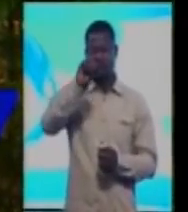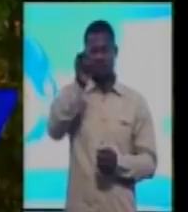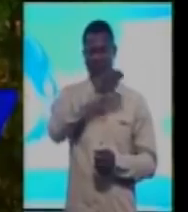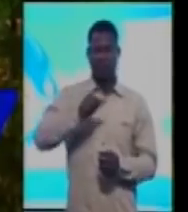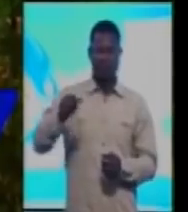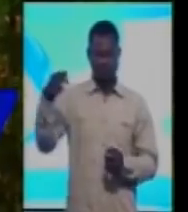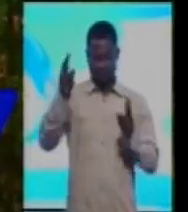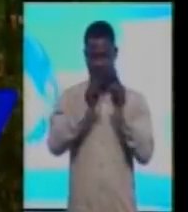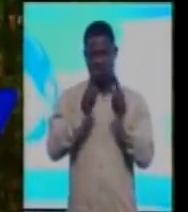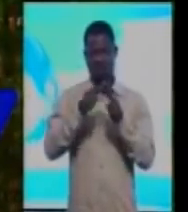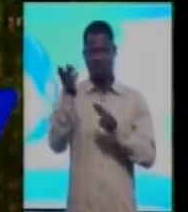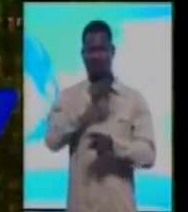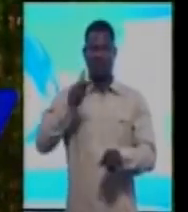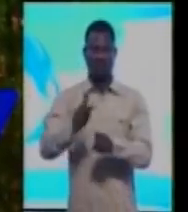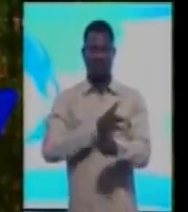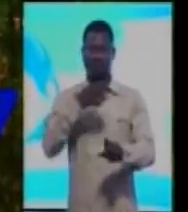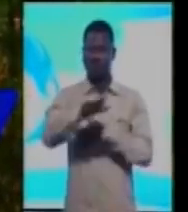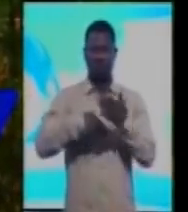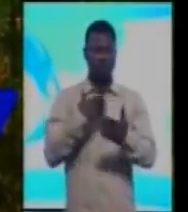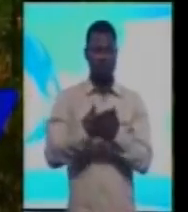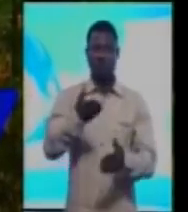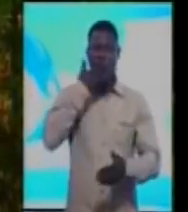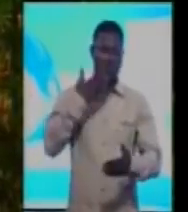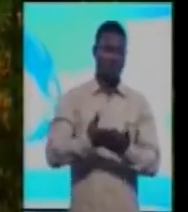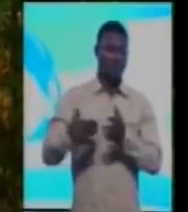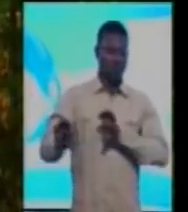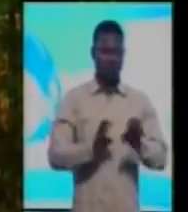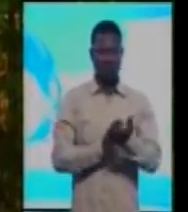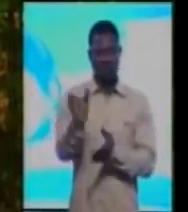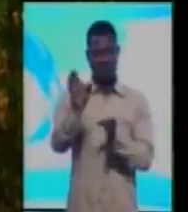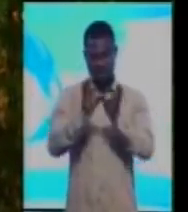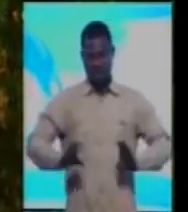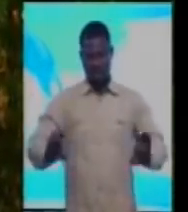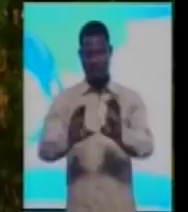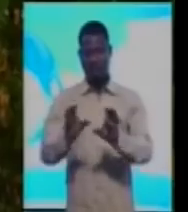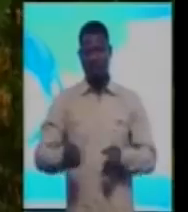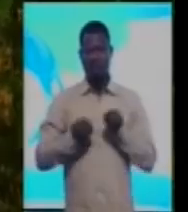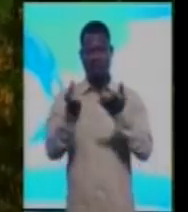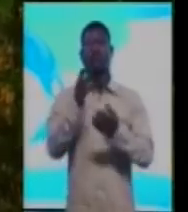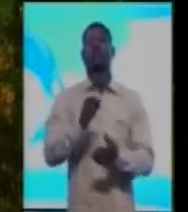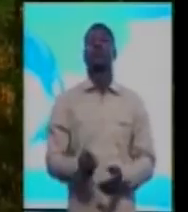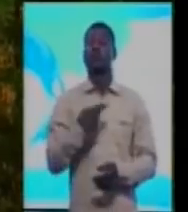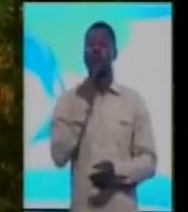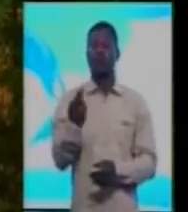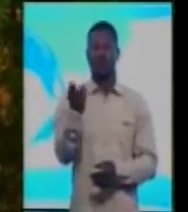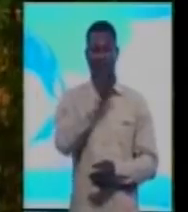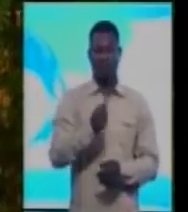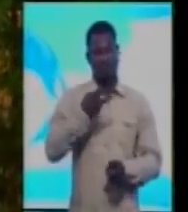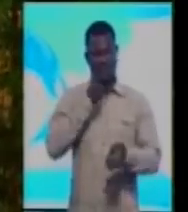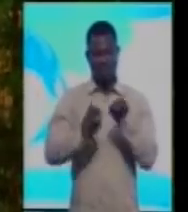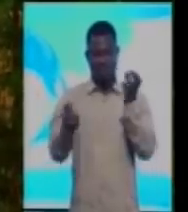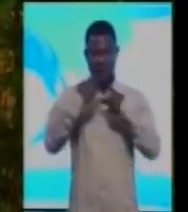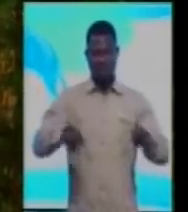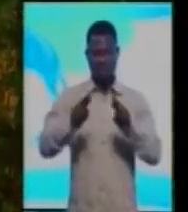pratiques ici. Toutes les bonnes pratiques qui sont édictées par les communautés elles-mêmes, qui donnent des réponses aux problèmes que les communautés connaissent, s'y trouvent